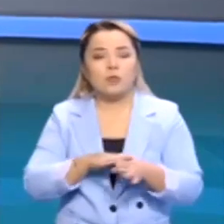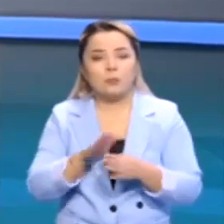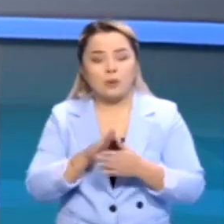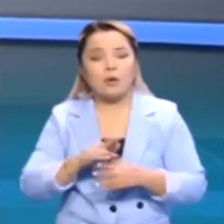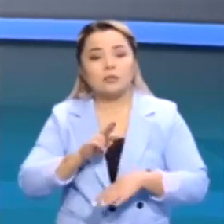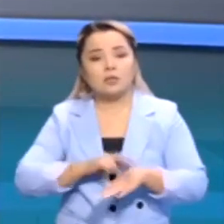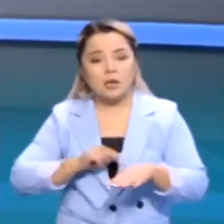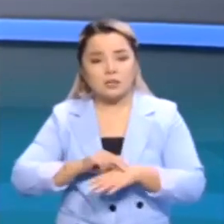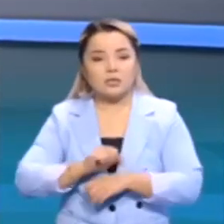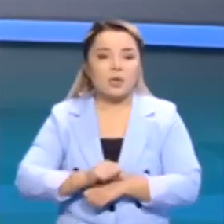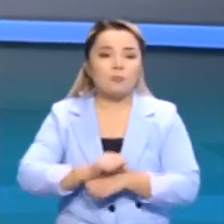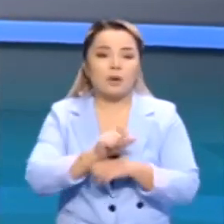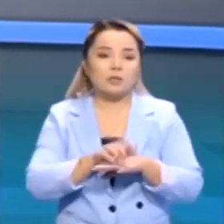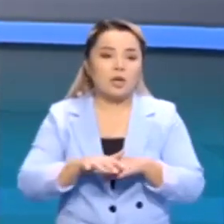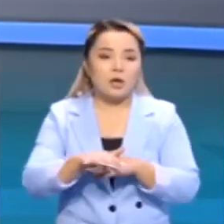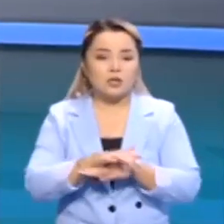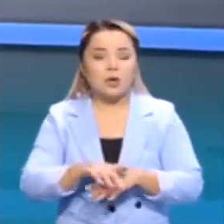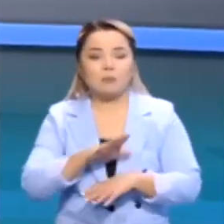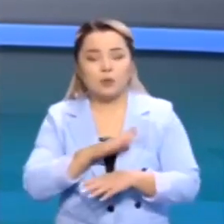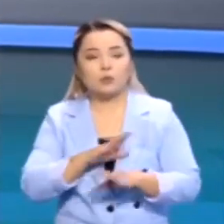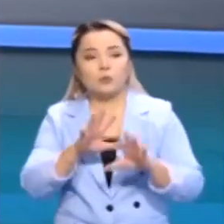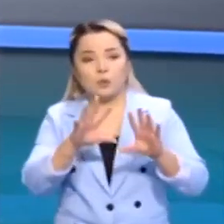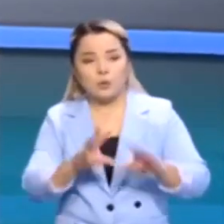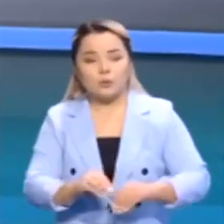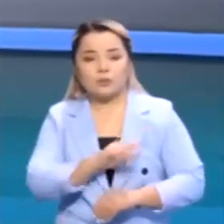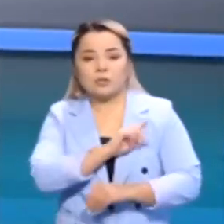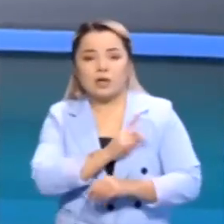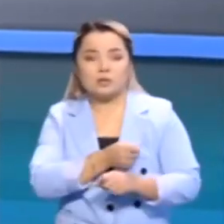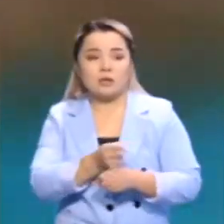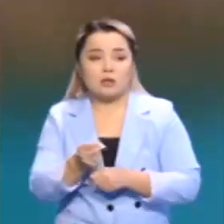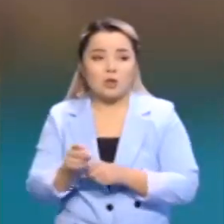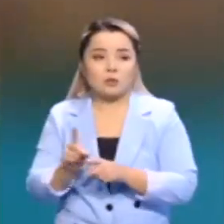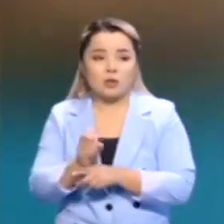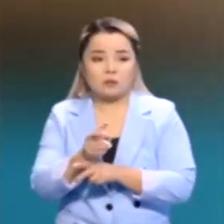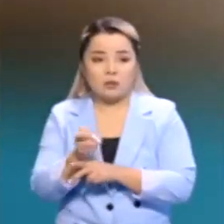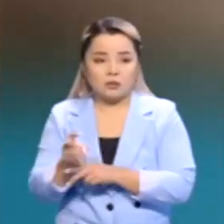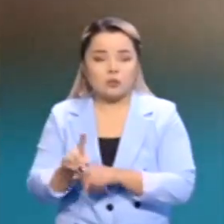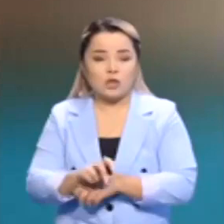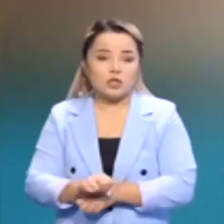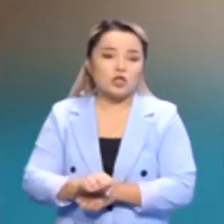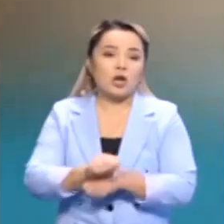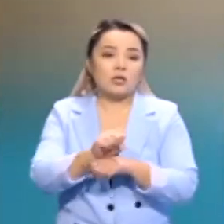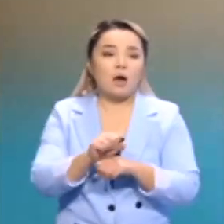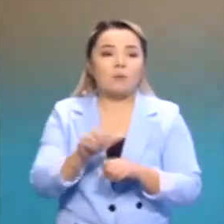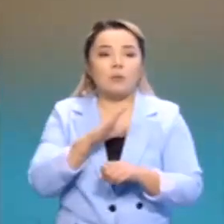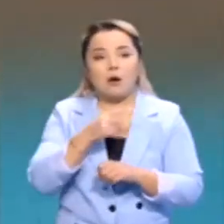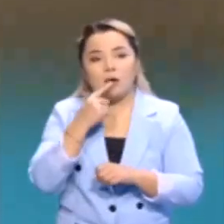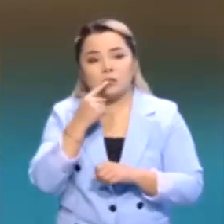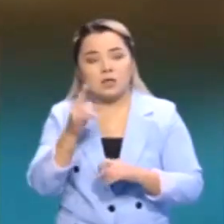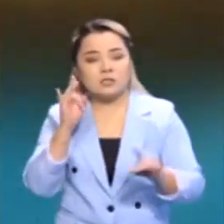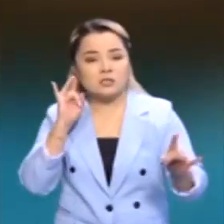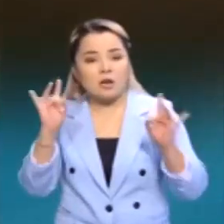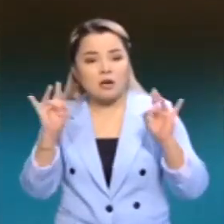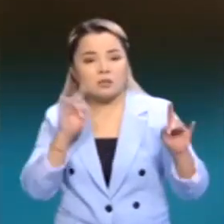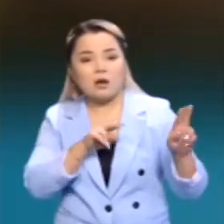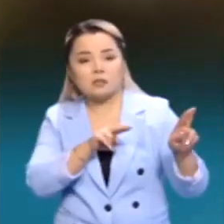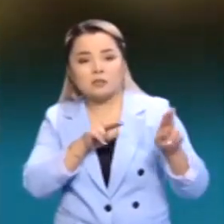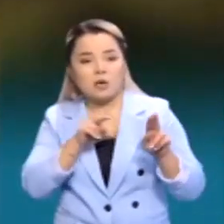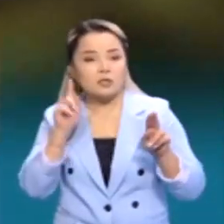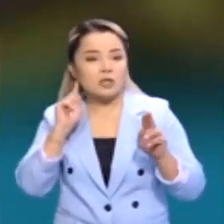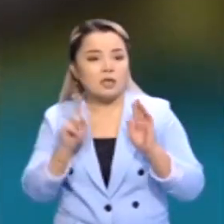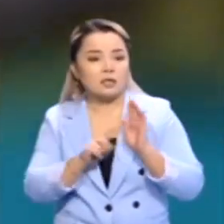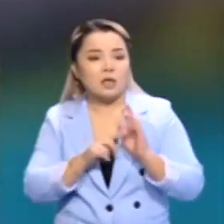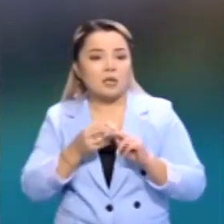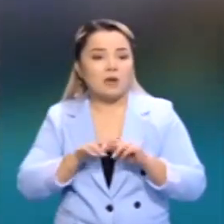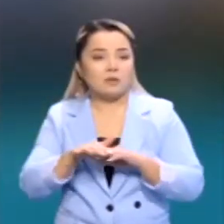сақшылары демонстранттарды күшпен таратуды көздеген, Рейтер агенттігінің хабарлауынша, шеру кезінде алыстан атыс жаңғыры естілген. Дегенмен